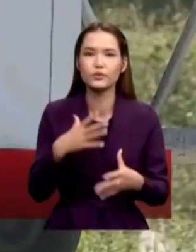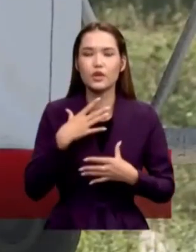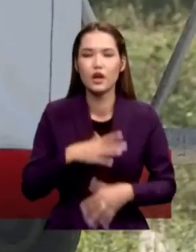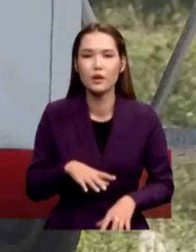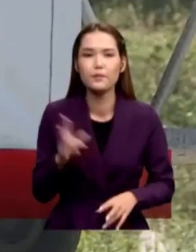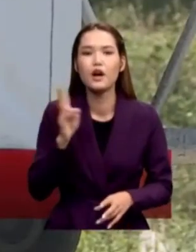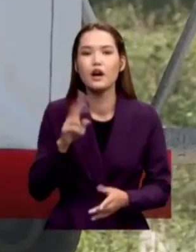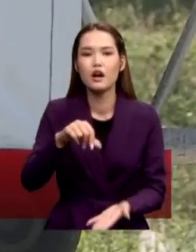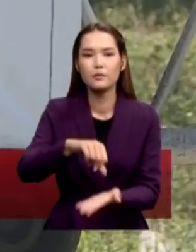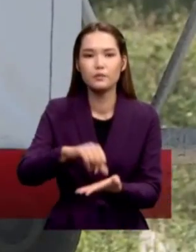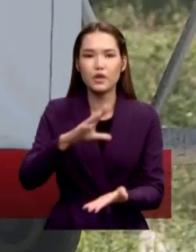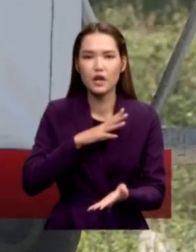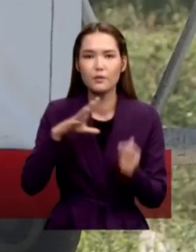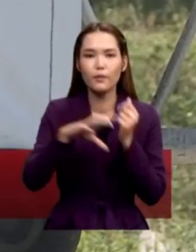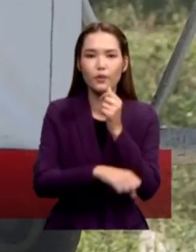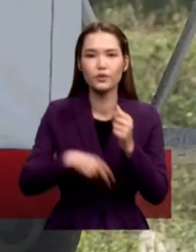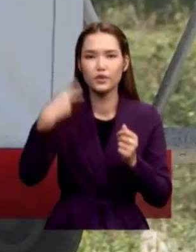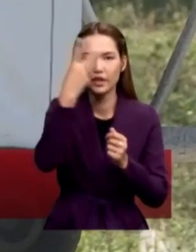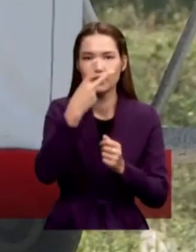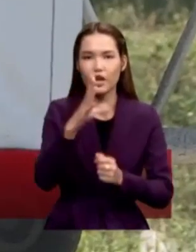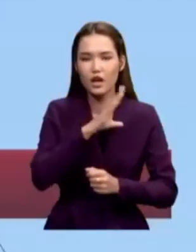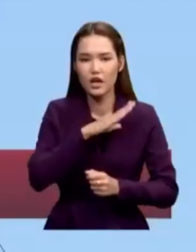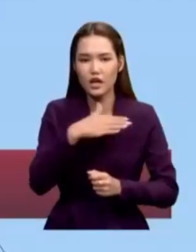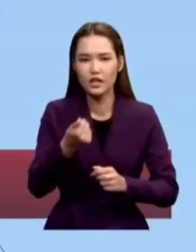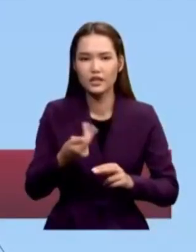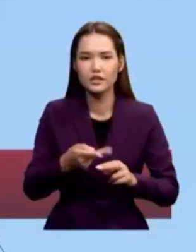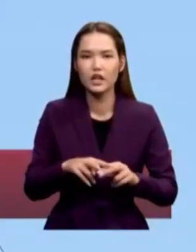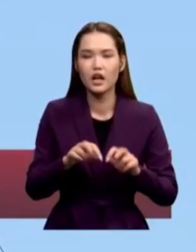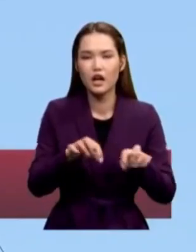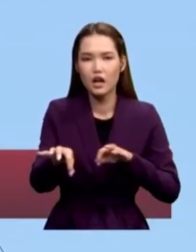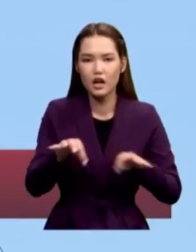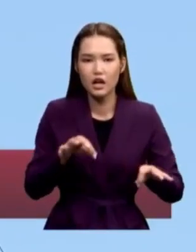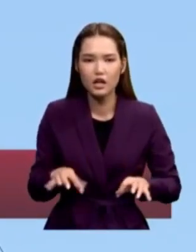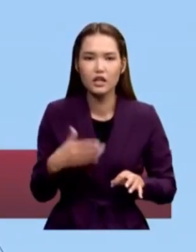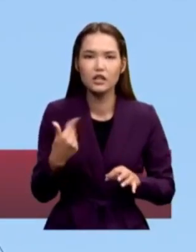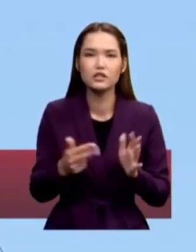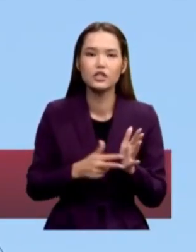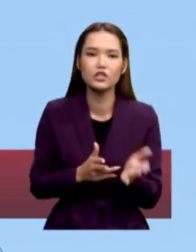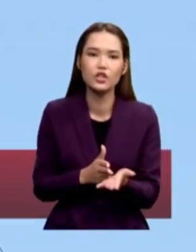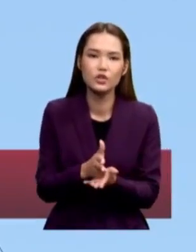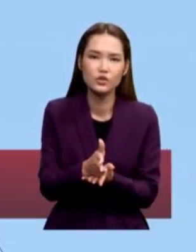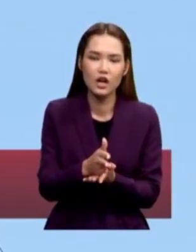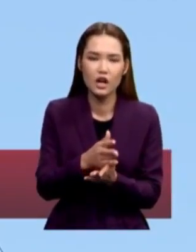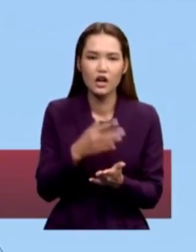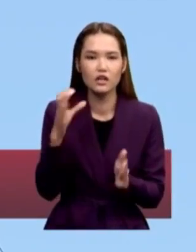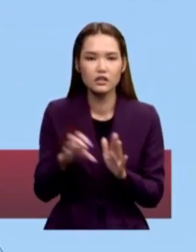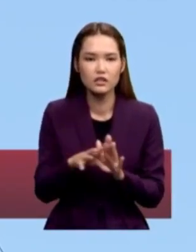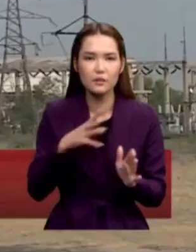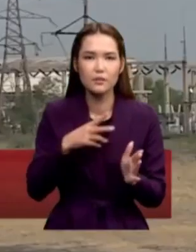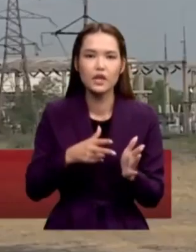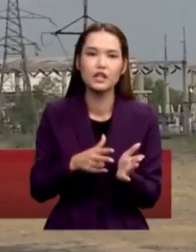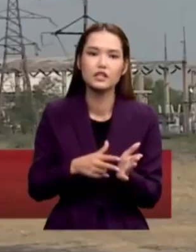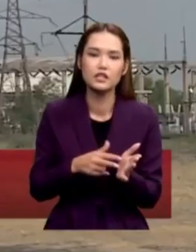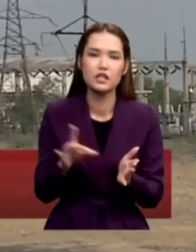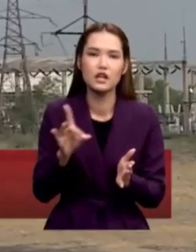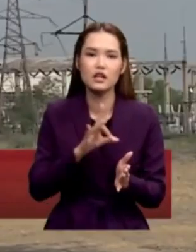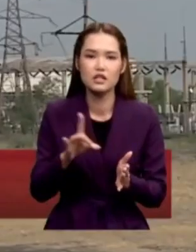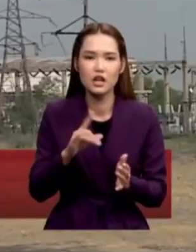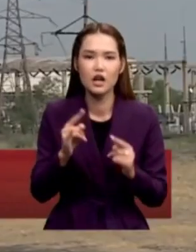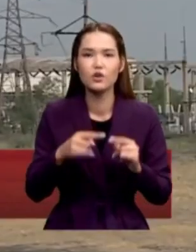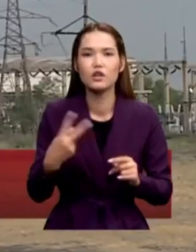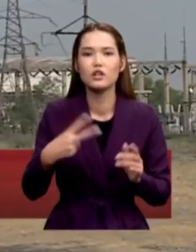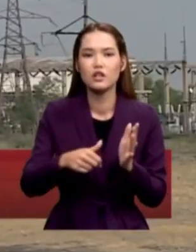отыр дейді. Соңғы 2 жылда ArcelorMittal Теміртау компаниясына тиесілі 8 шахтасында 8 кенші қаза тауып